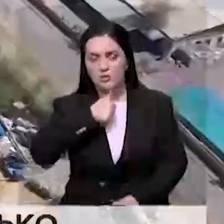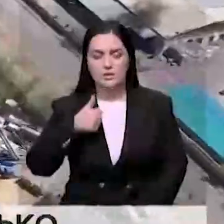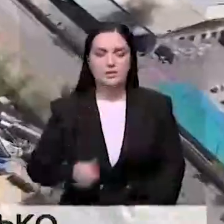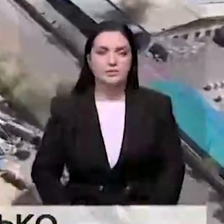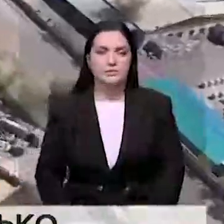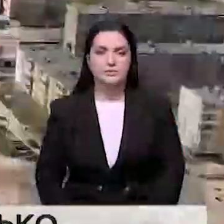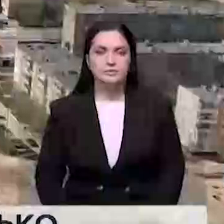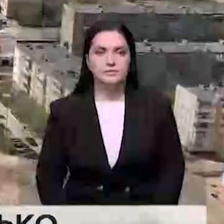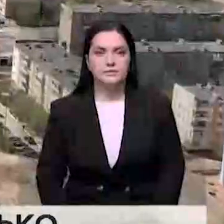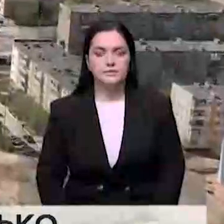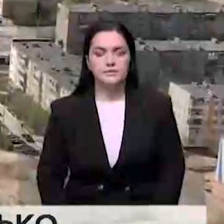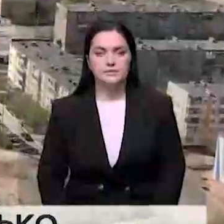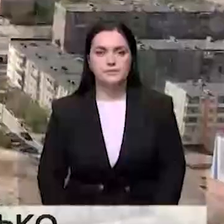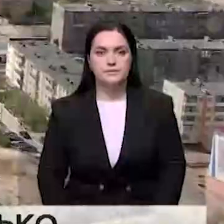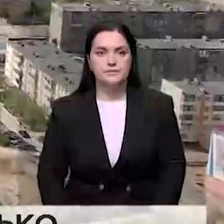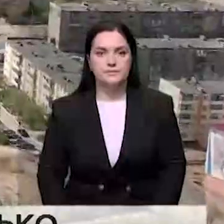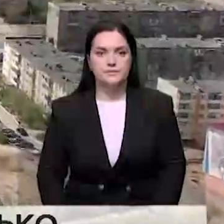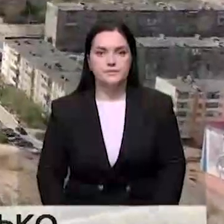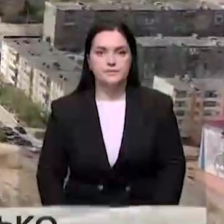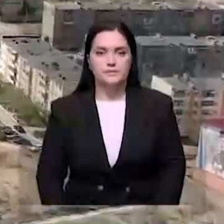Зипаев, 24 КЗ, область Улутау.